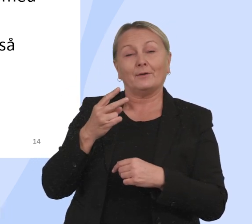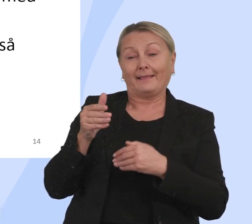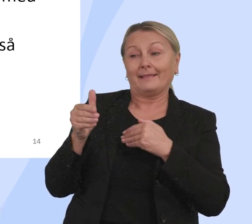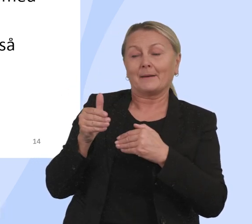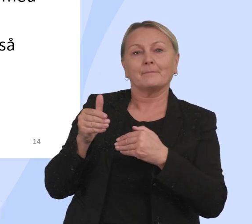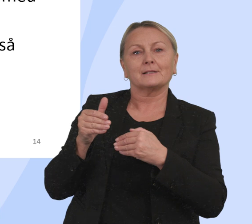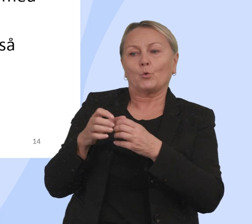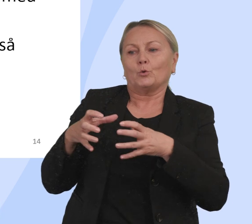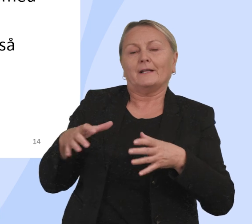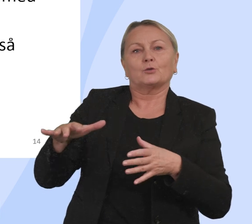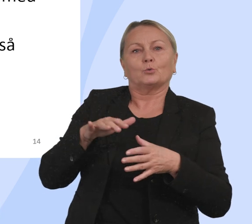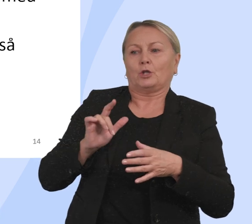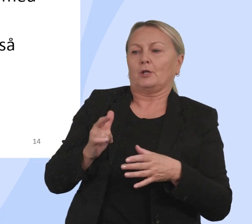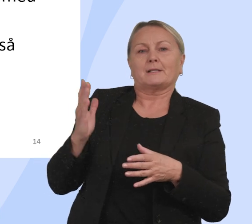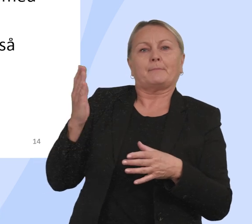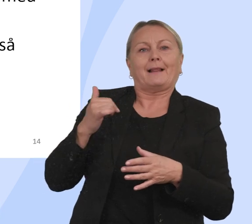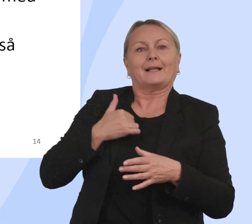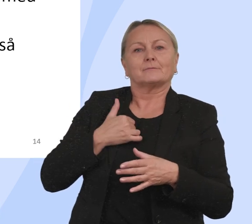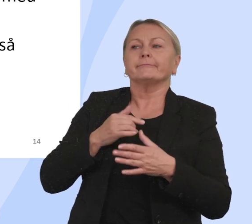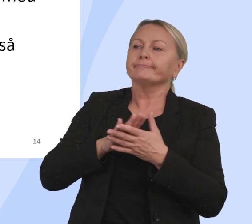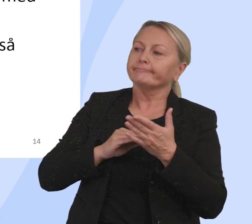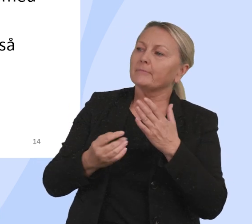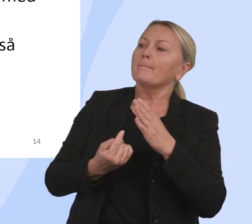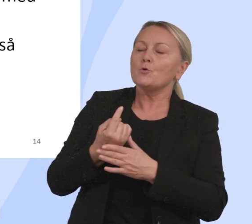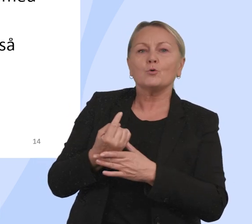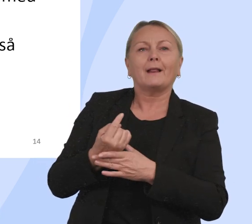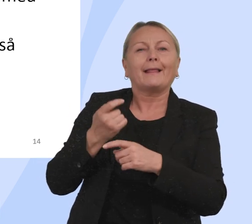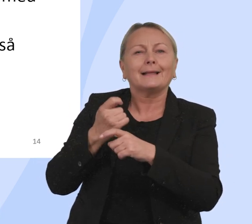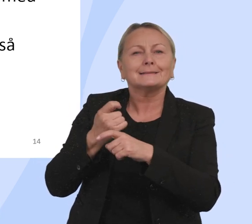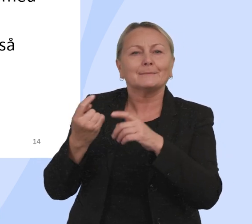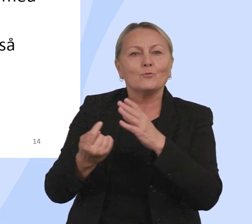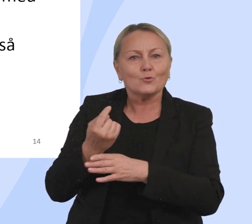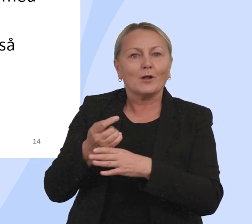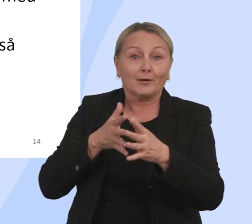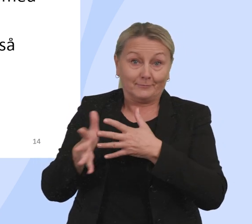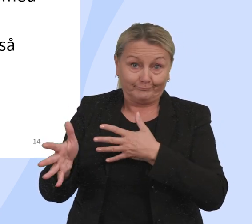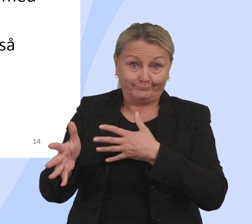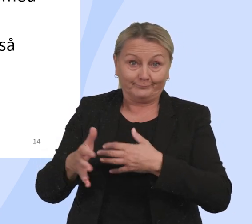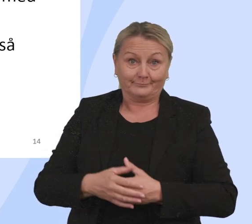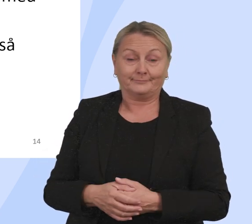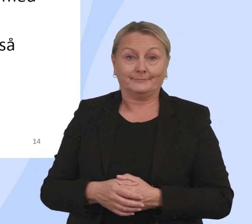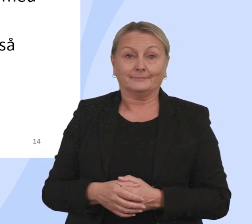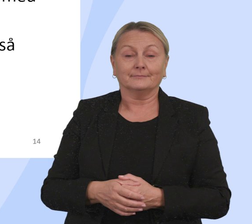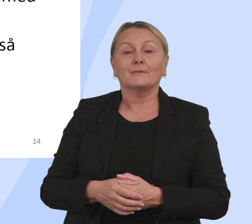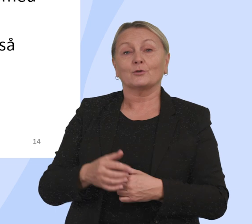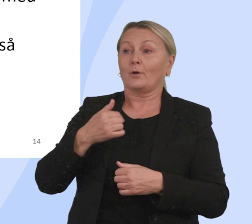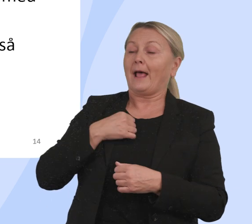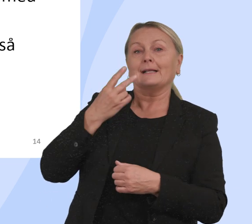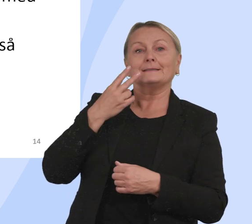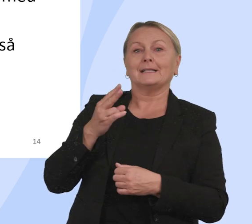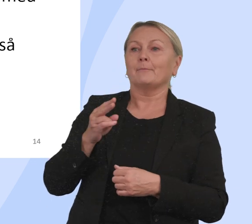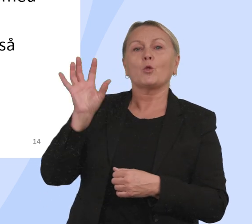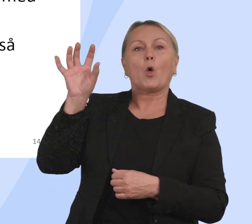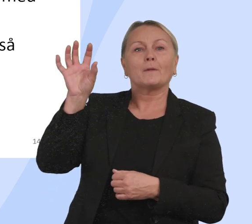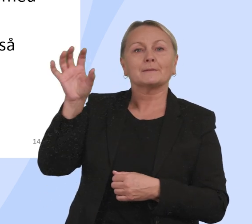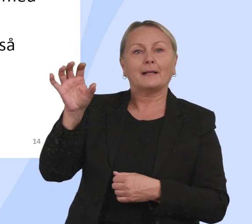som man anser for muligt, eller i hvert fald næsten muligt at gøre. Så jeg vil